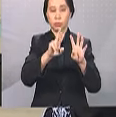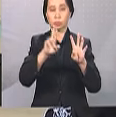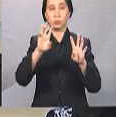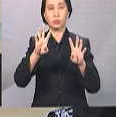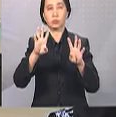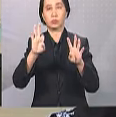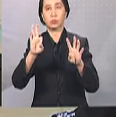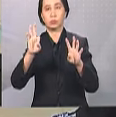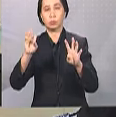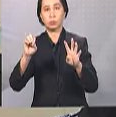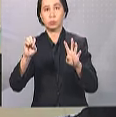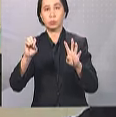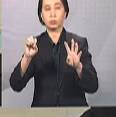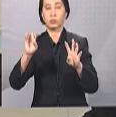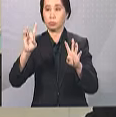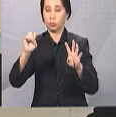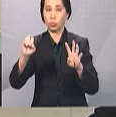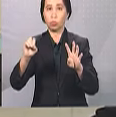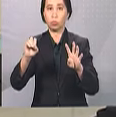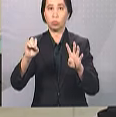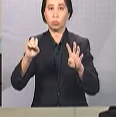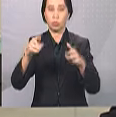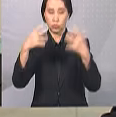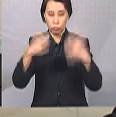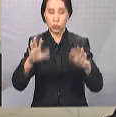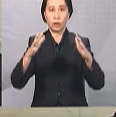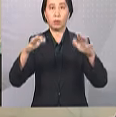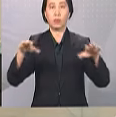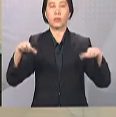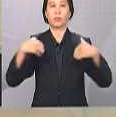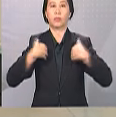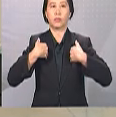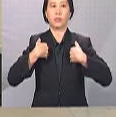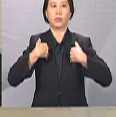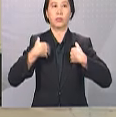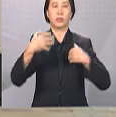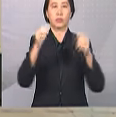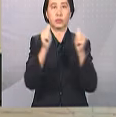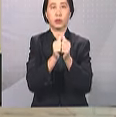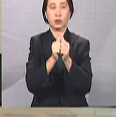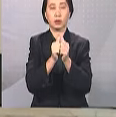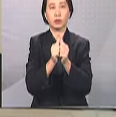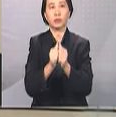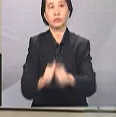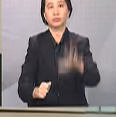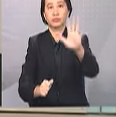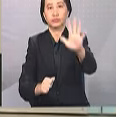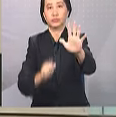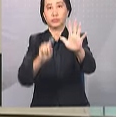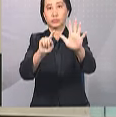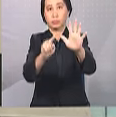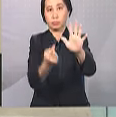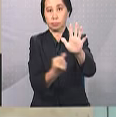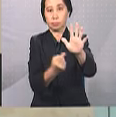40,892 pemeriksaan mengejut telah diadakan dengan sebanyak